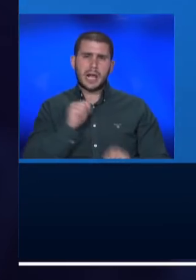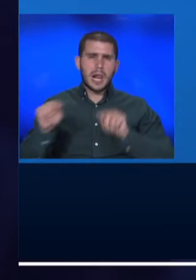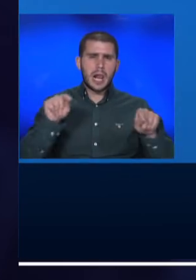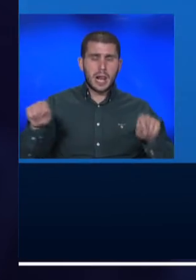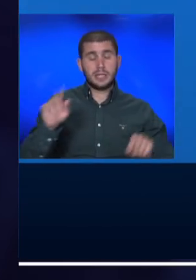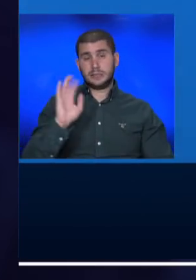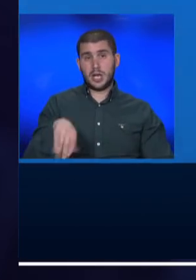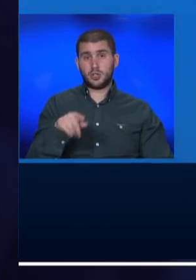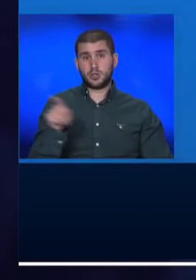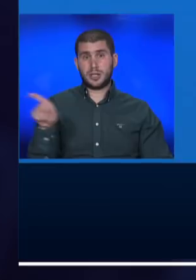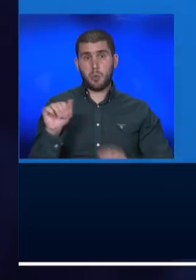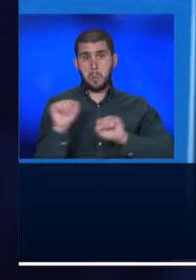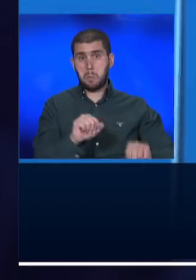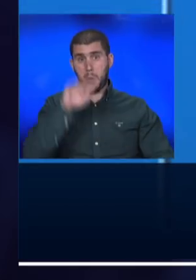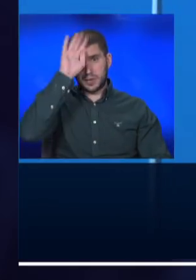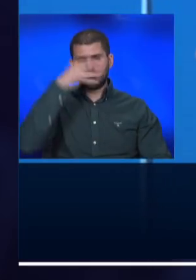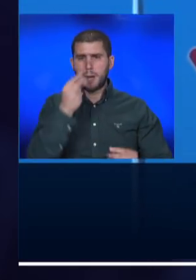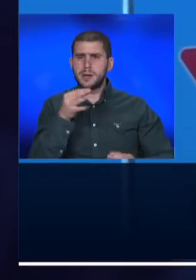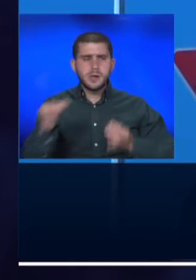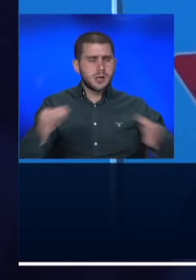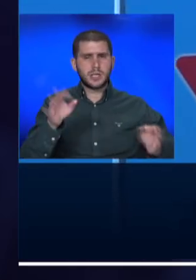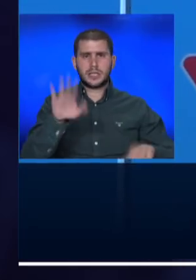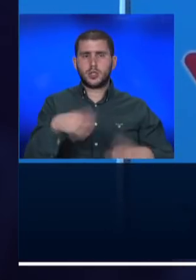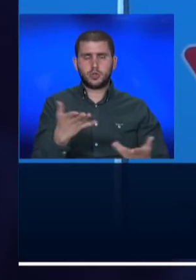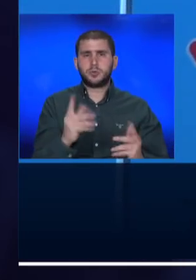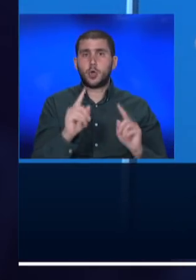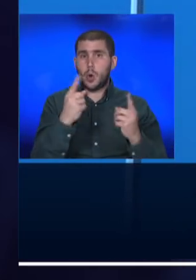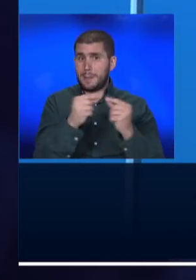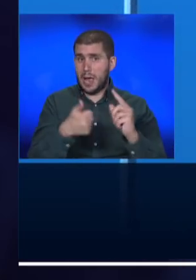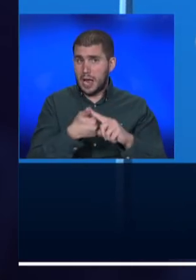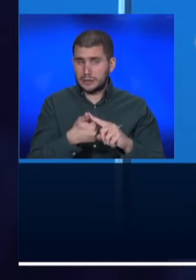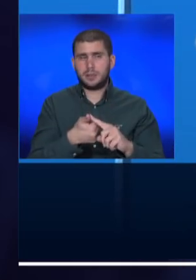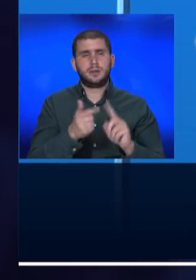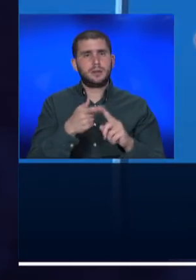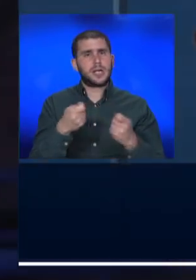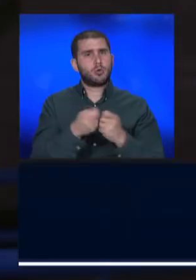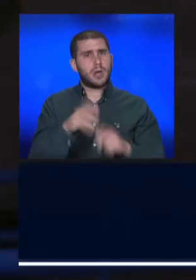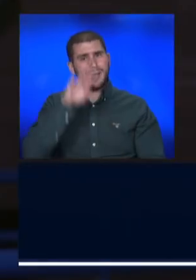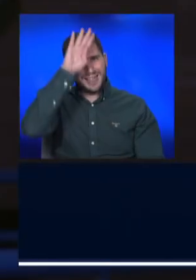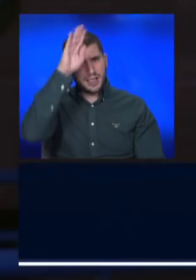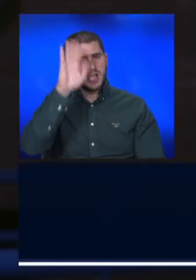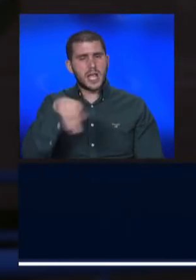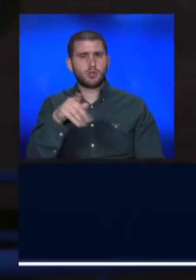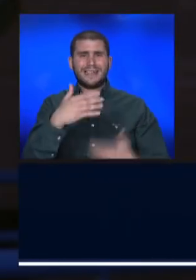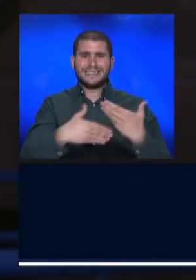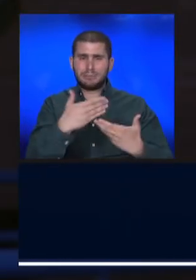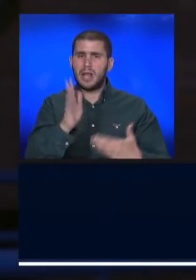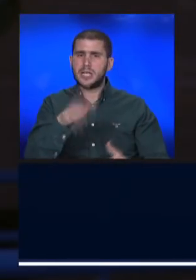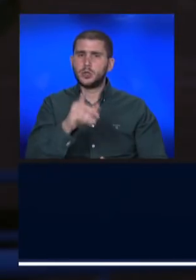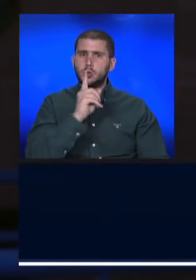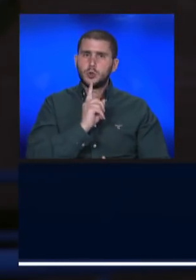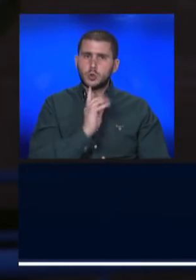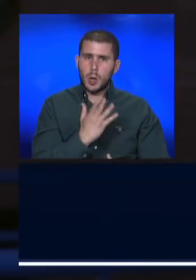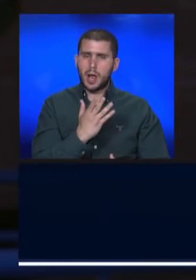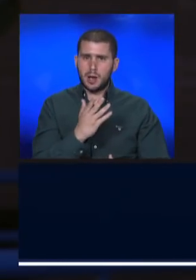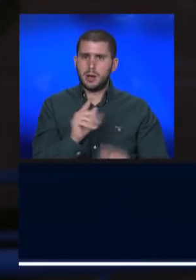הפרו-איראני, יש הרבה שלוחות היום. יש את באמת מה שקורה בעזה, חלק זה קשור לאיראן, יש את חיזבאללה, יש בסוריה גורמים כאלה, גם